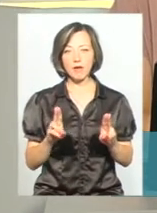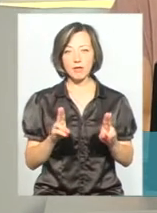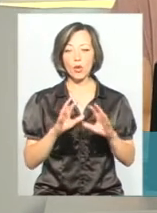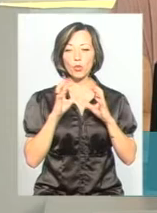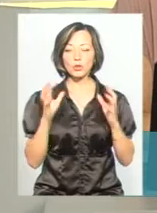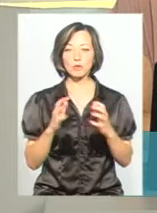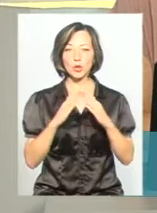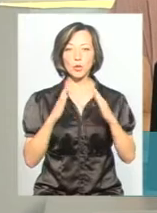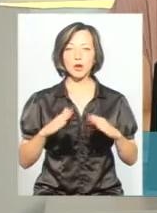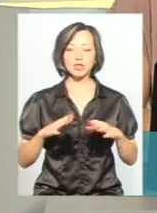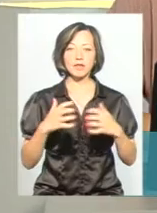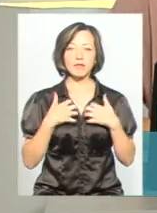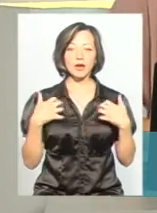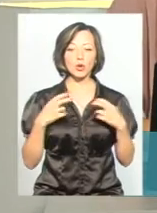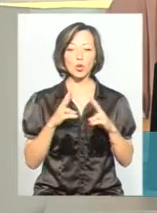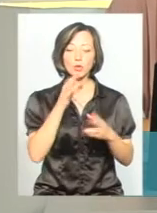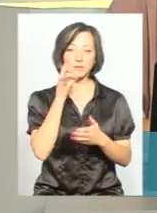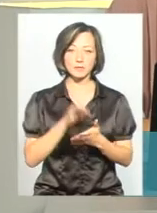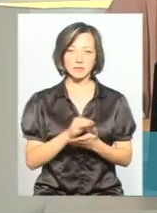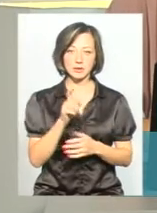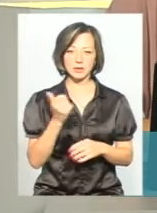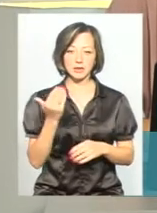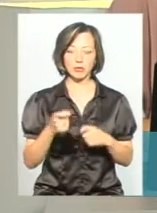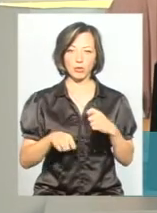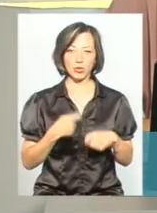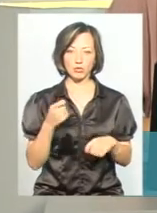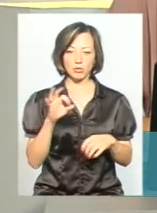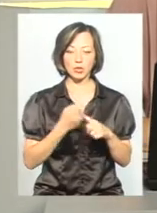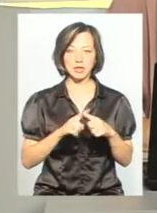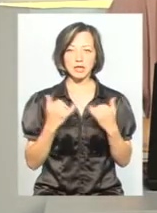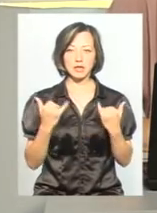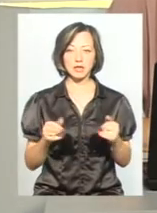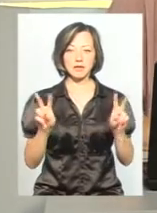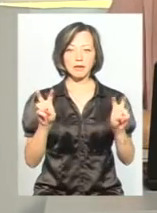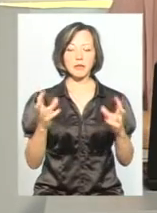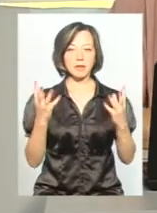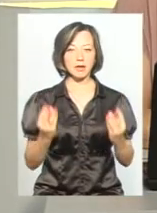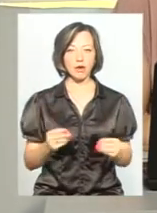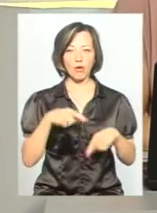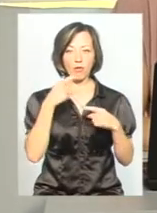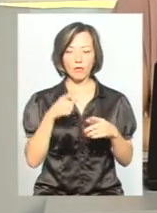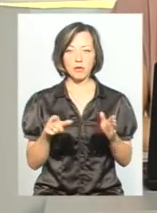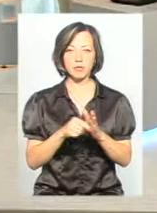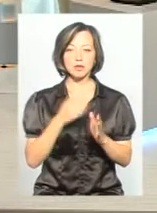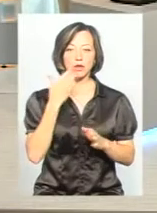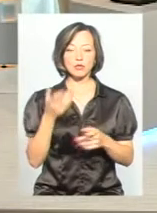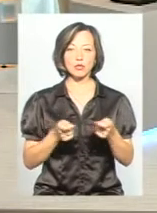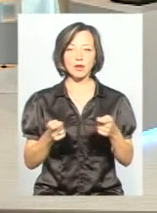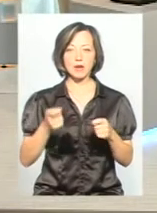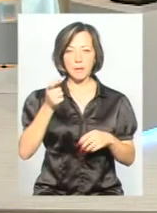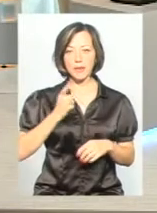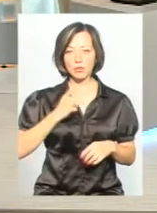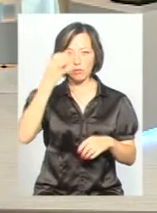отримання домашніх тварин? І хто несе відповідальність за їх порушення? Про це нині у темі дня говоримо із речником управління